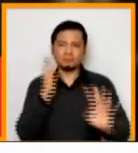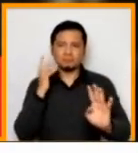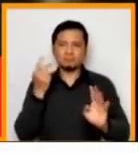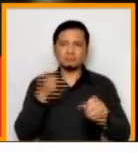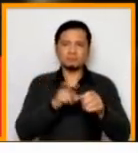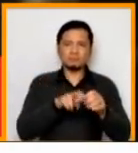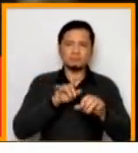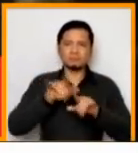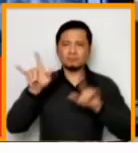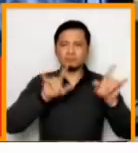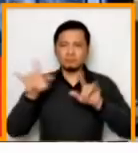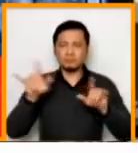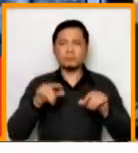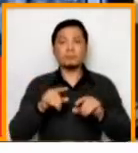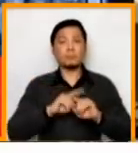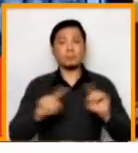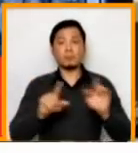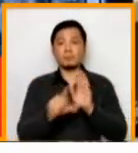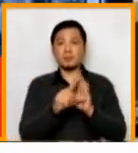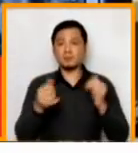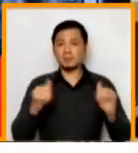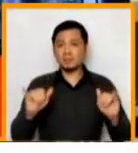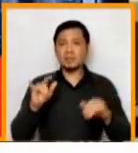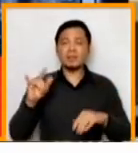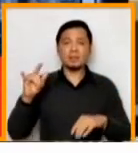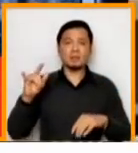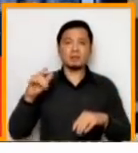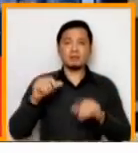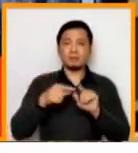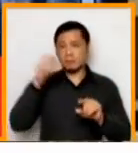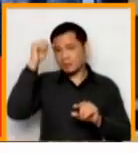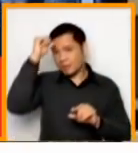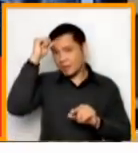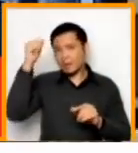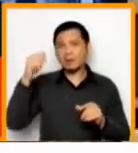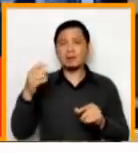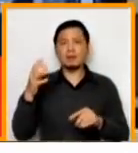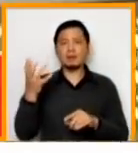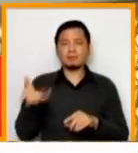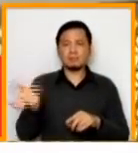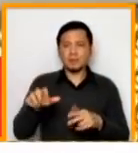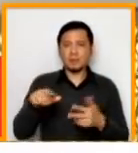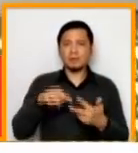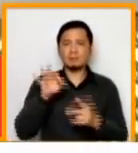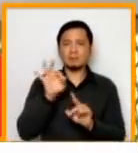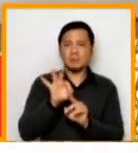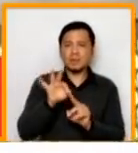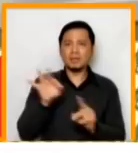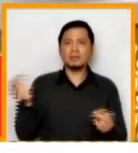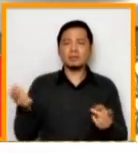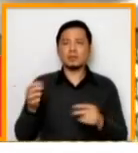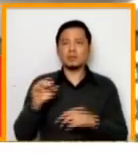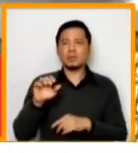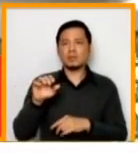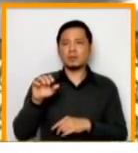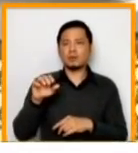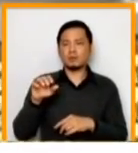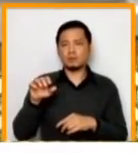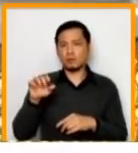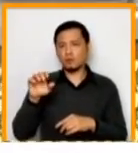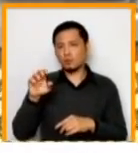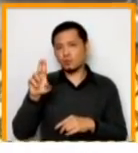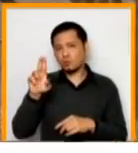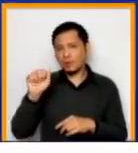sa India, Pakistan, Nepal, Sri Lanka, Bangladesh, Oman at UAE dahil sa travel ban hanggang